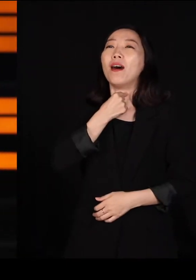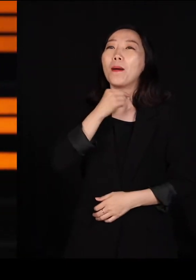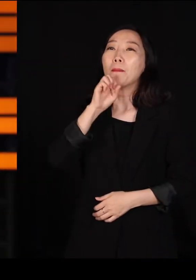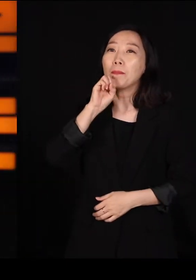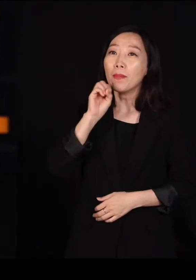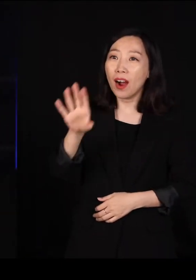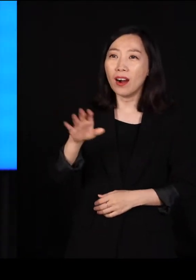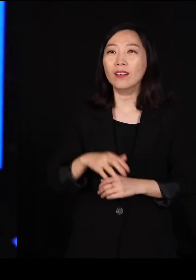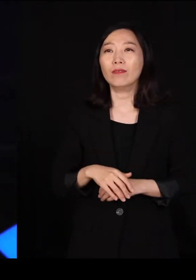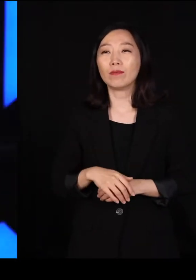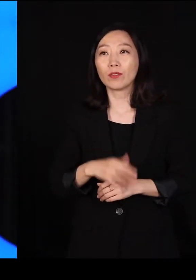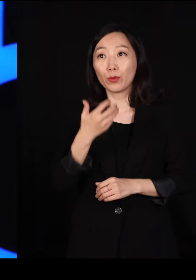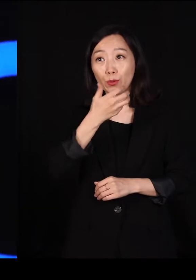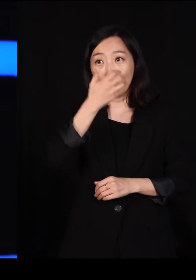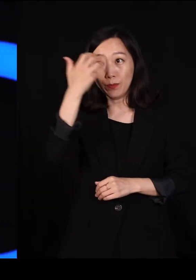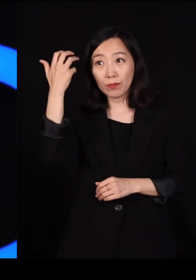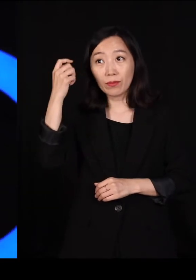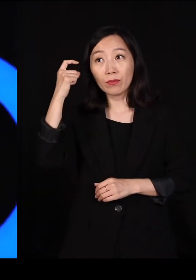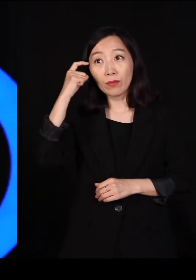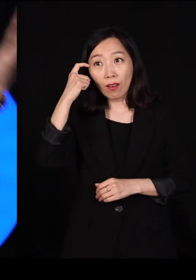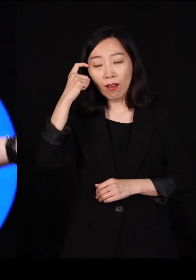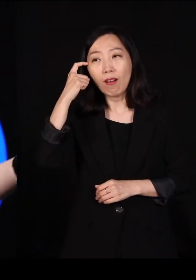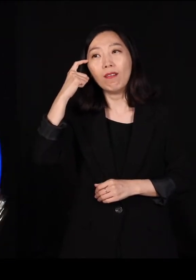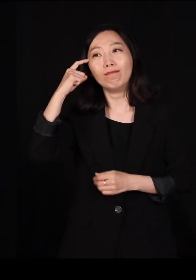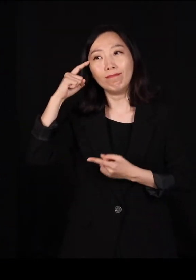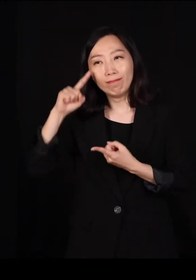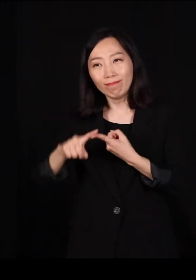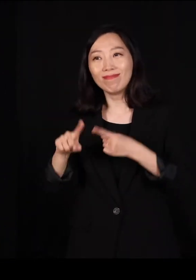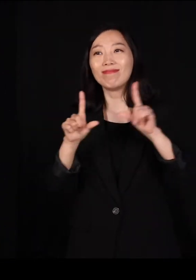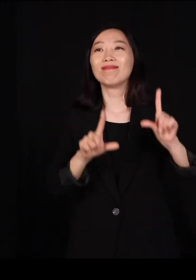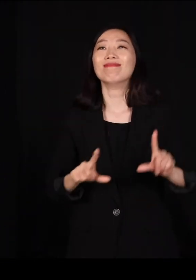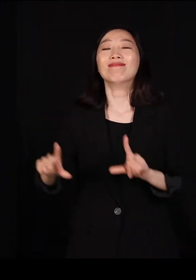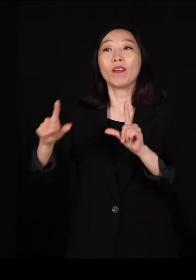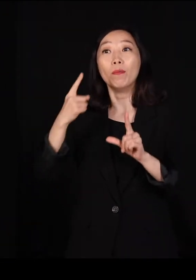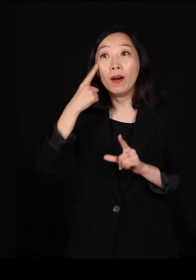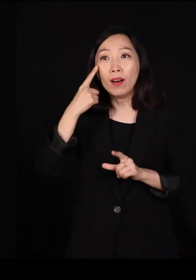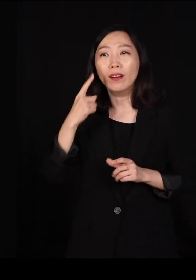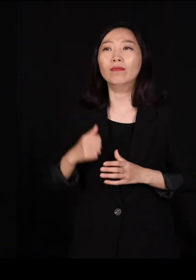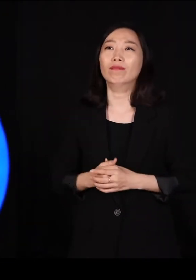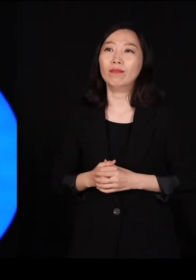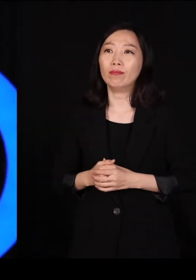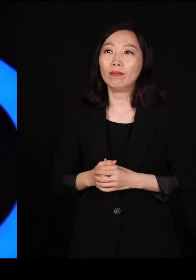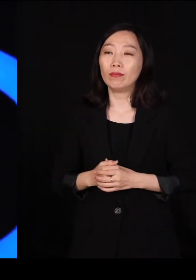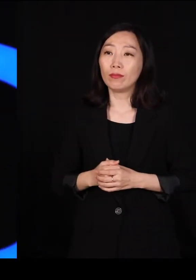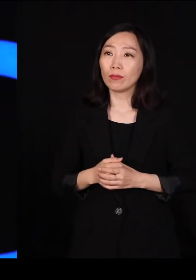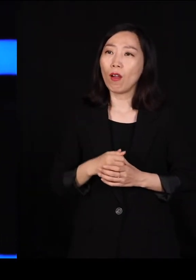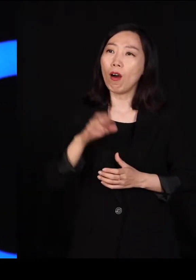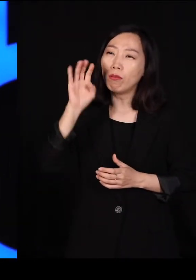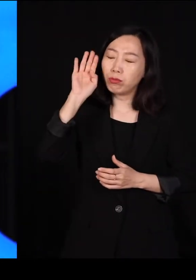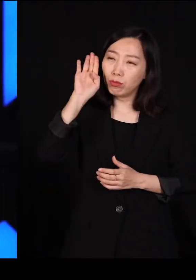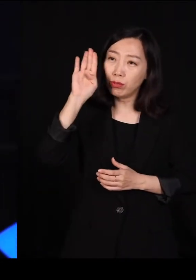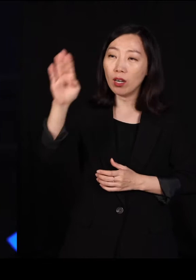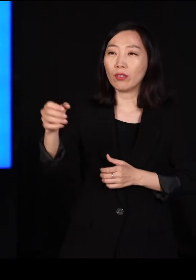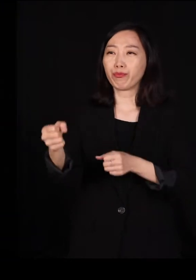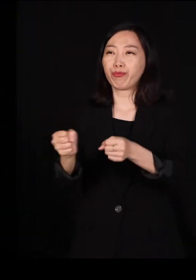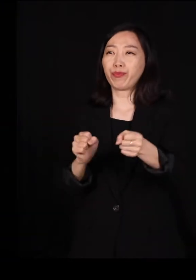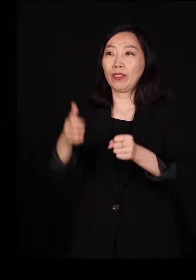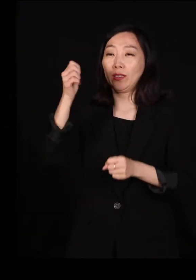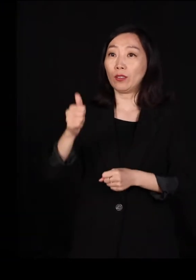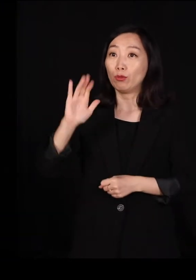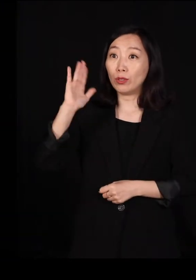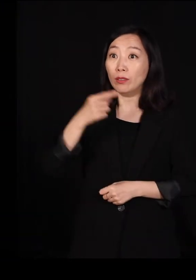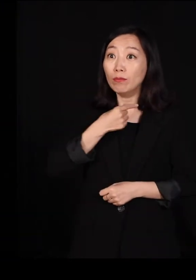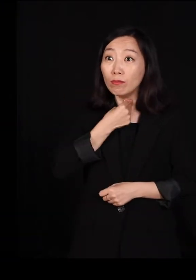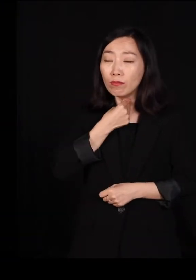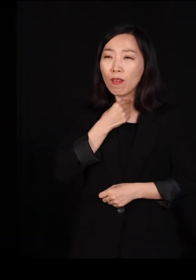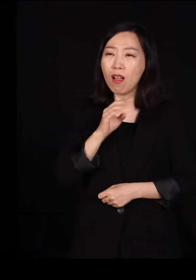그게 꿈이라고 생각을 하고 품고 산다고 생각을 해보세요. 그렇게 하게 되면은 뭐 언젠가 기장이 되려고 엄청 막